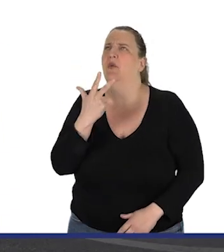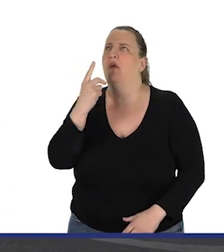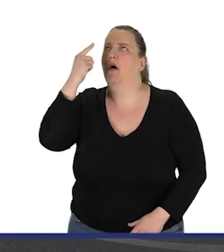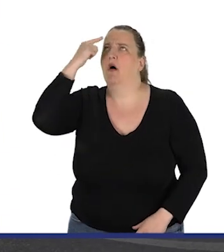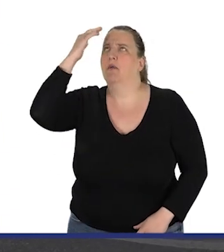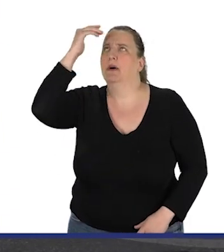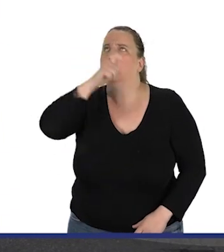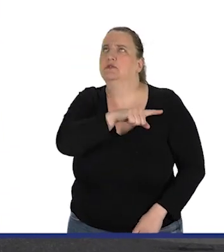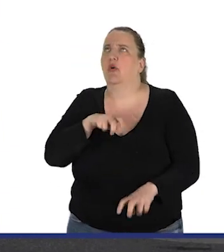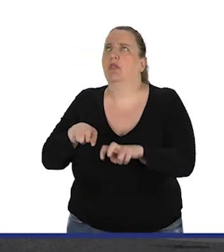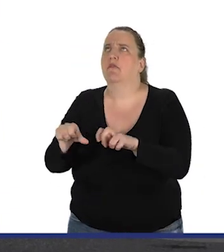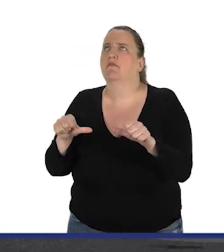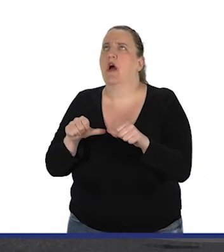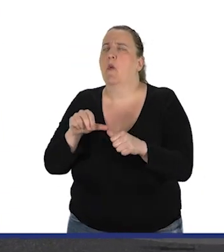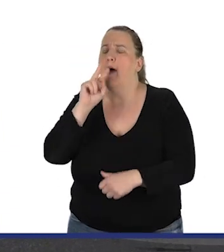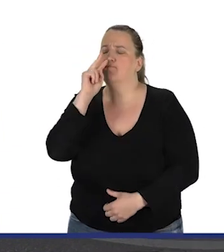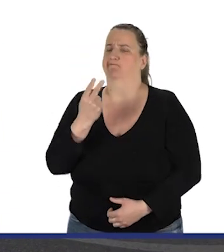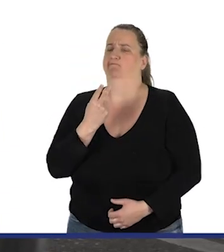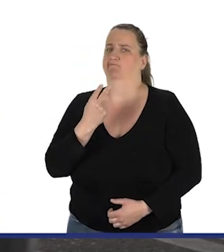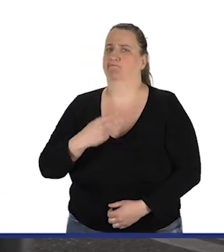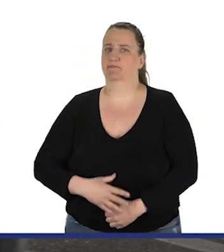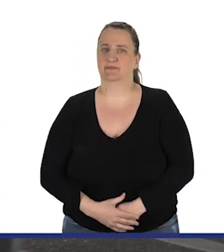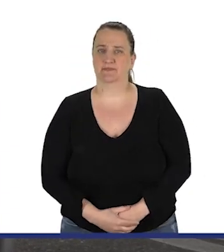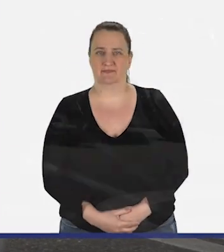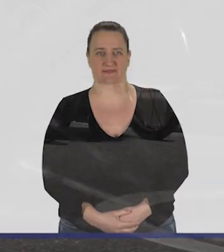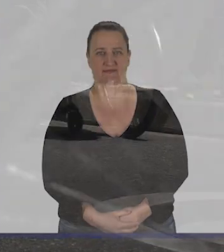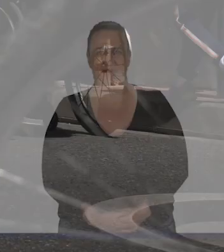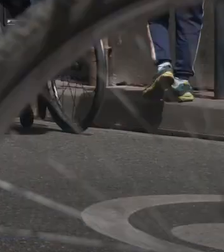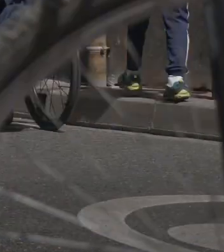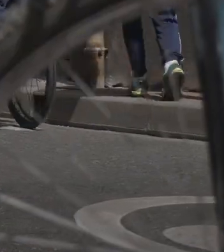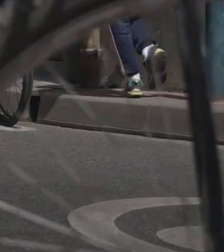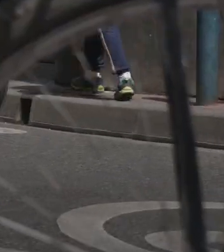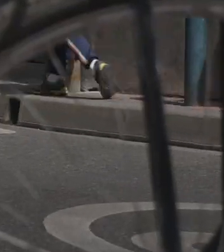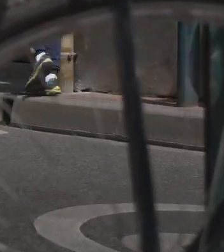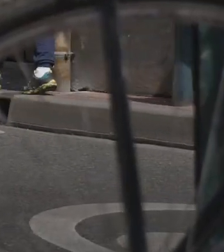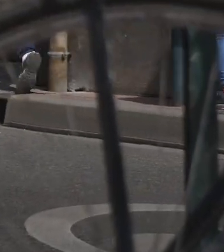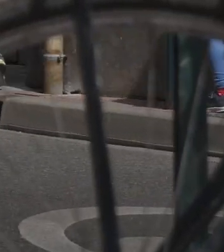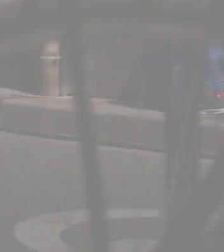qu'il y a une personne qui voudra passer ou il y a une personne qui a besoin de se garer, même si j'en ai pour 3 minutes ».